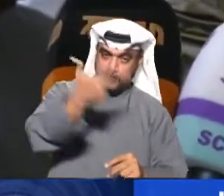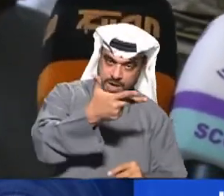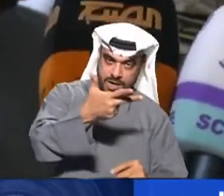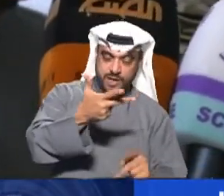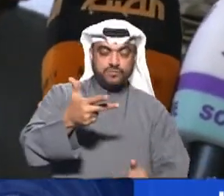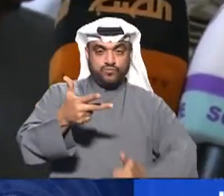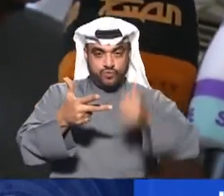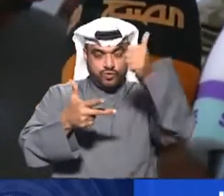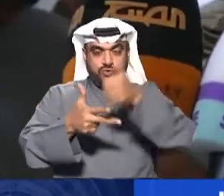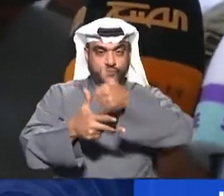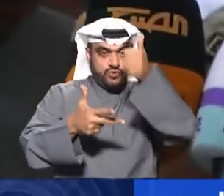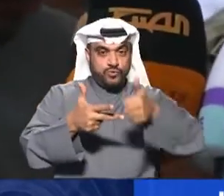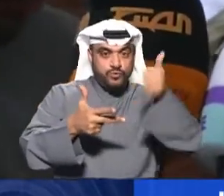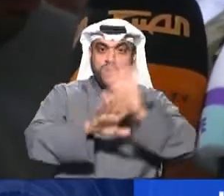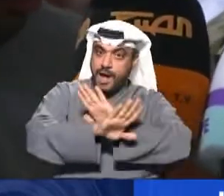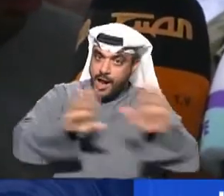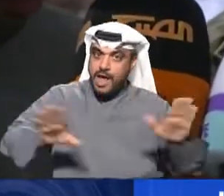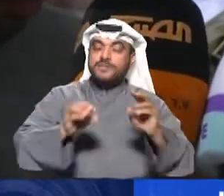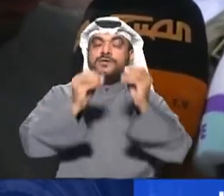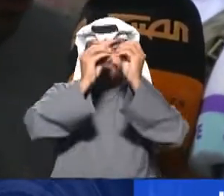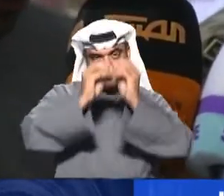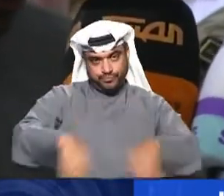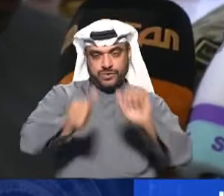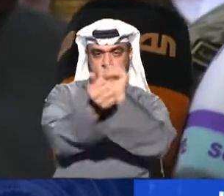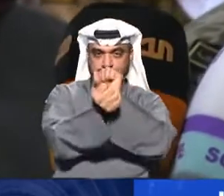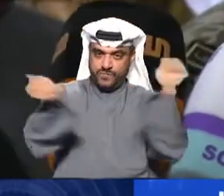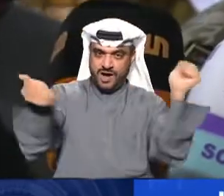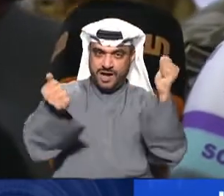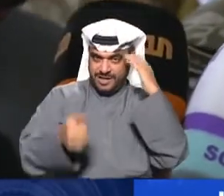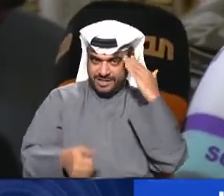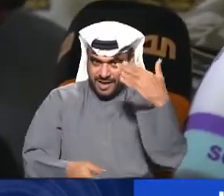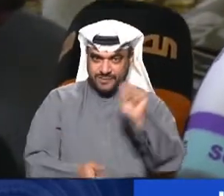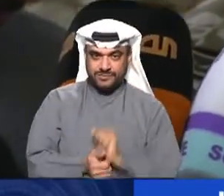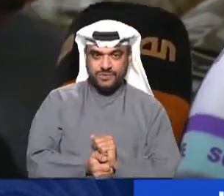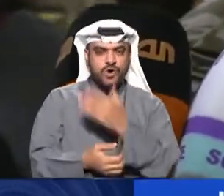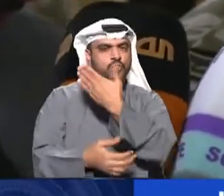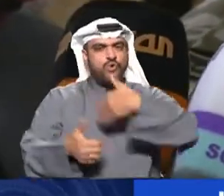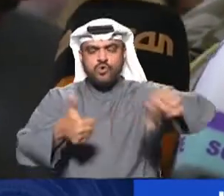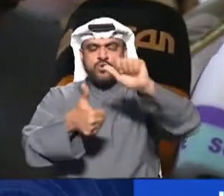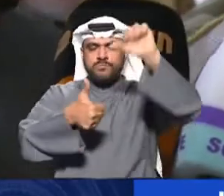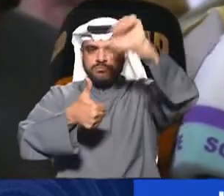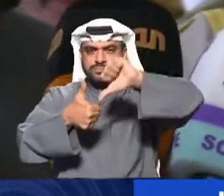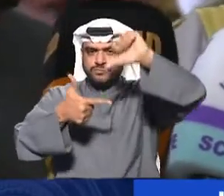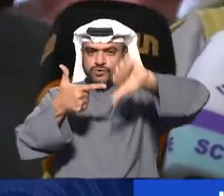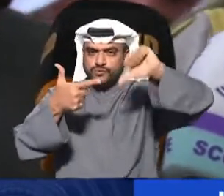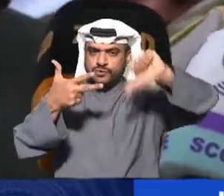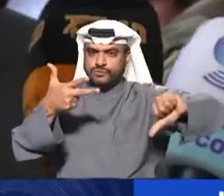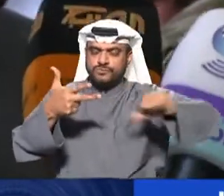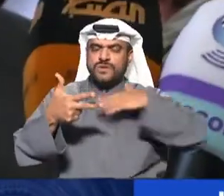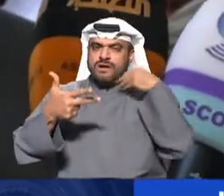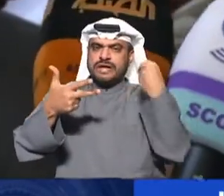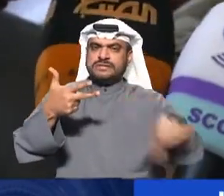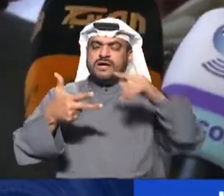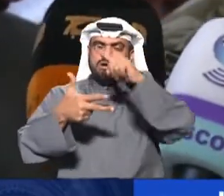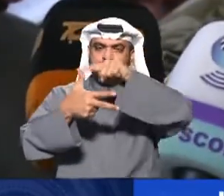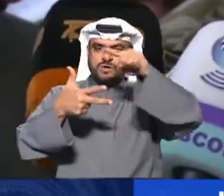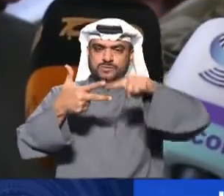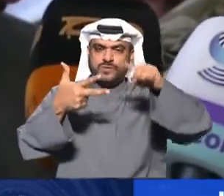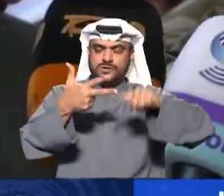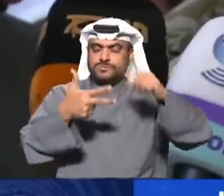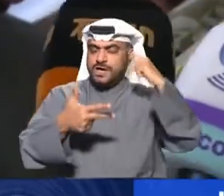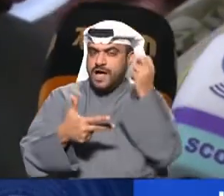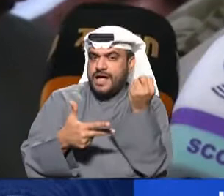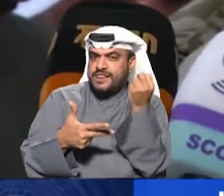نجح، ثم مداوله اولى واذا نجح مداوله ثانيه، وسقطت جميع الاقتراحات من حيث